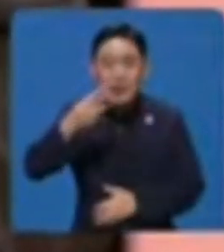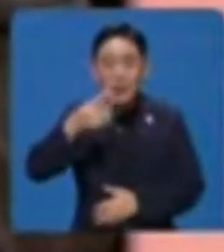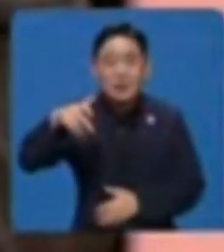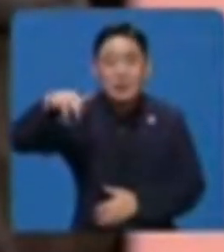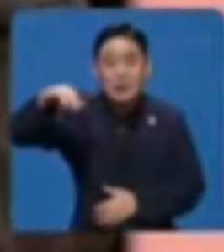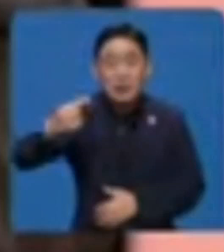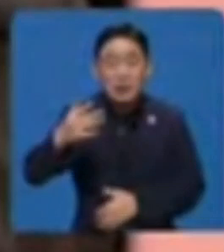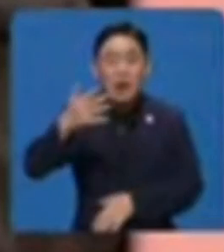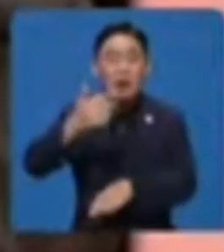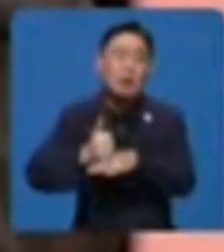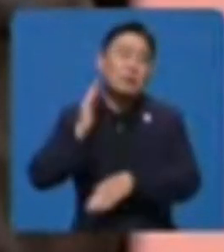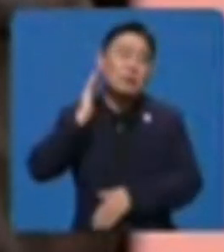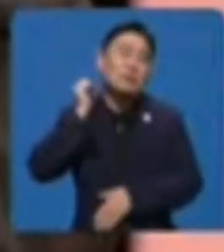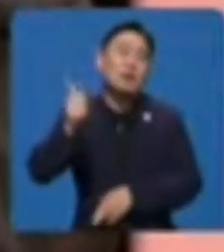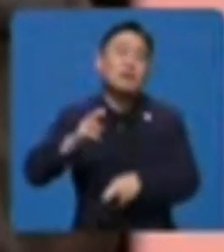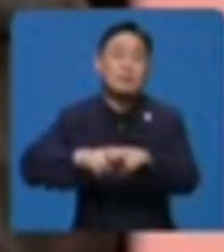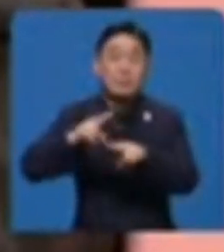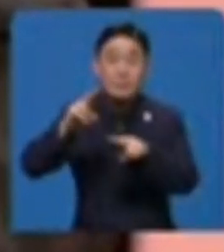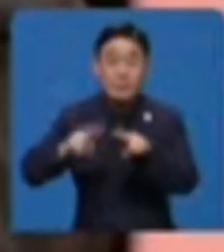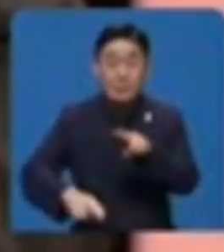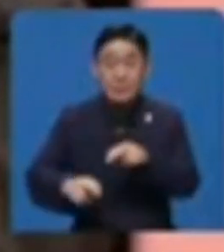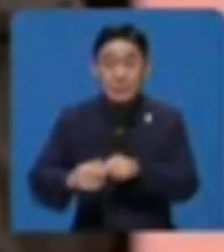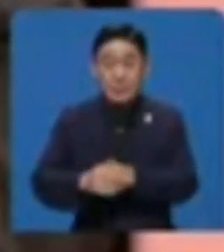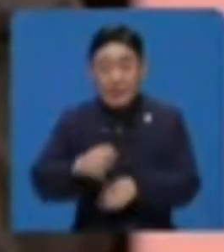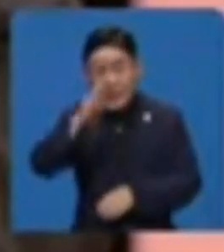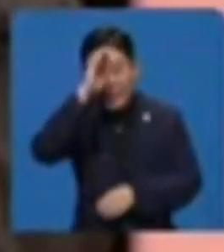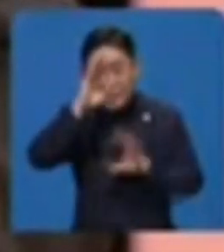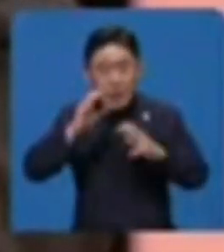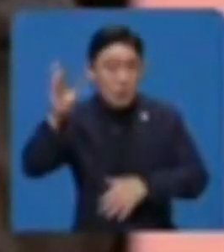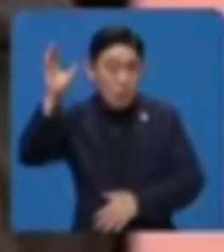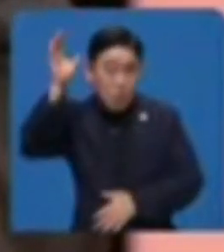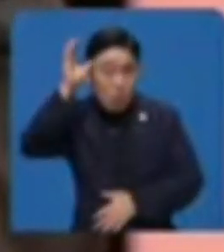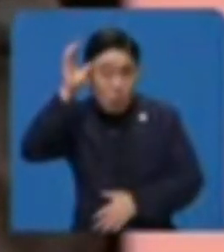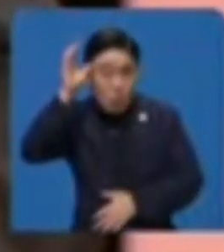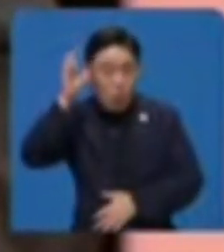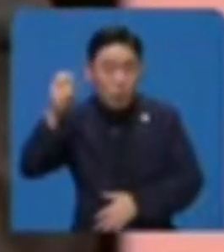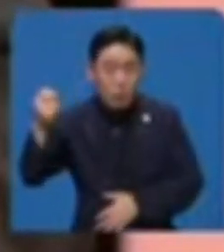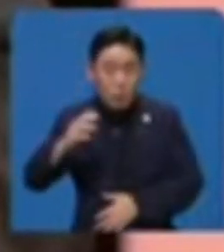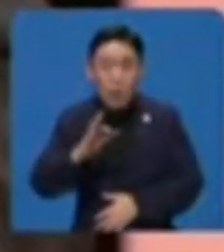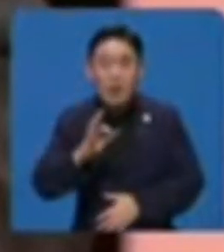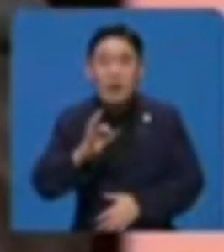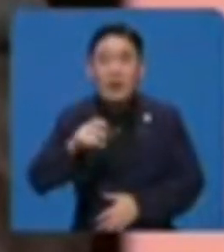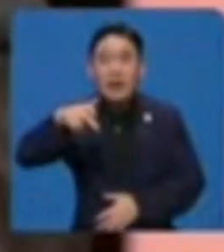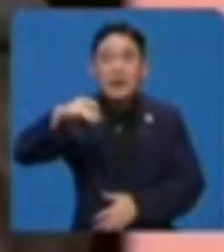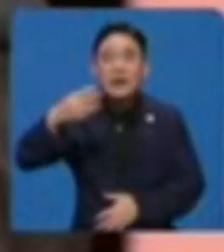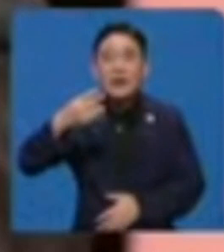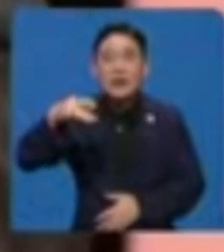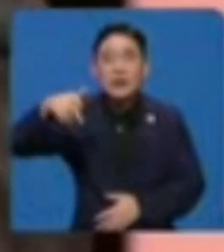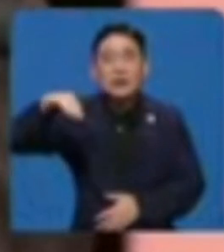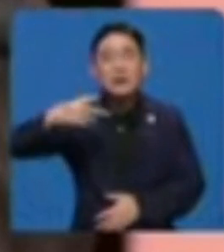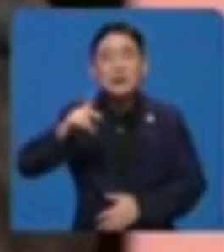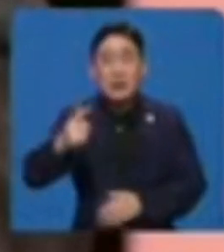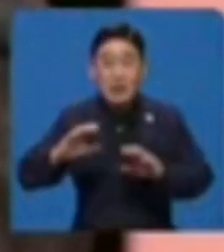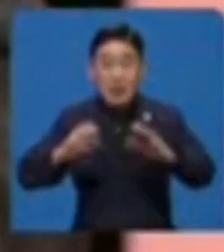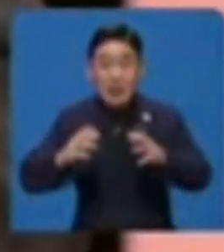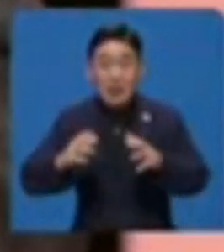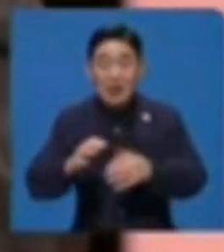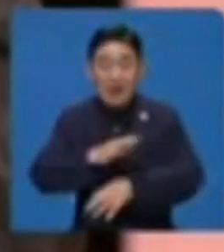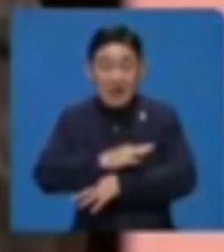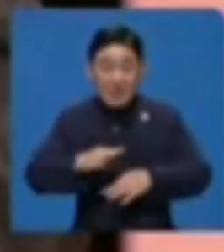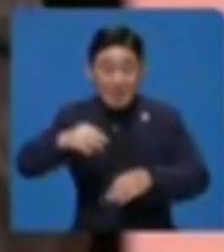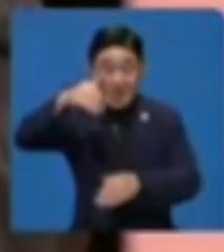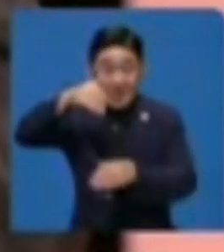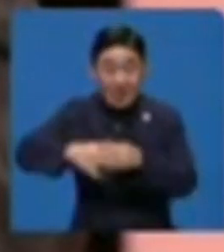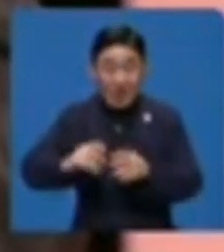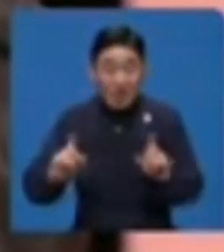결국 대통령 사임 사태, 이라크, 콩고 이어서 키르기스 아탄도 부정선거 시비, 세